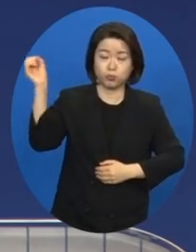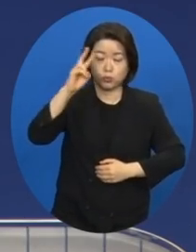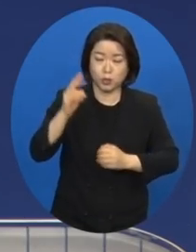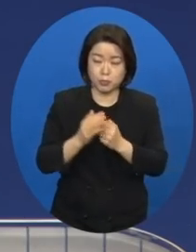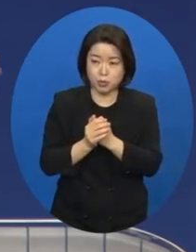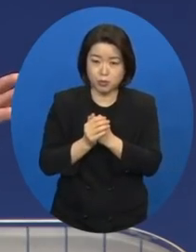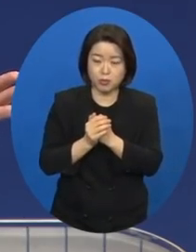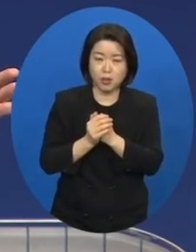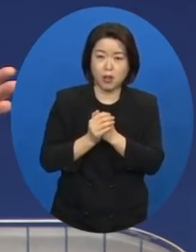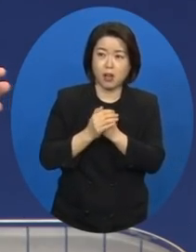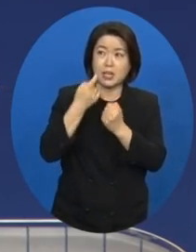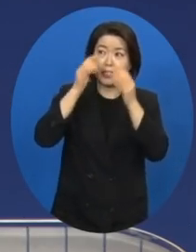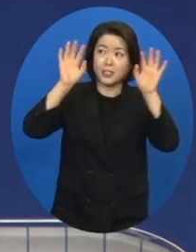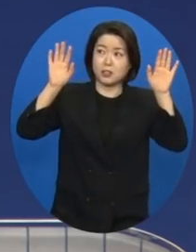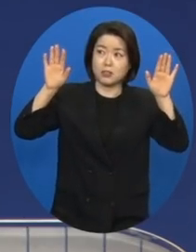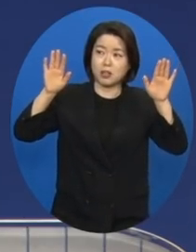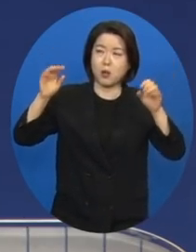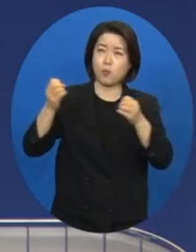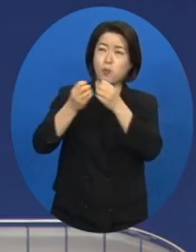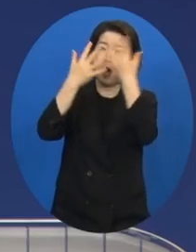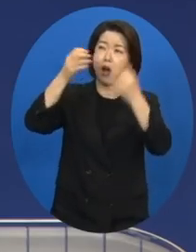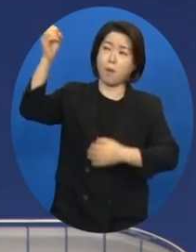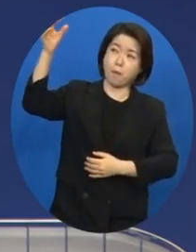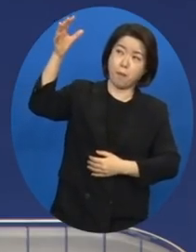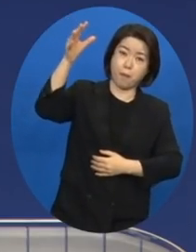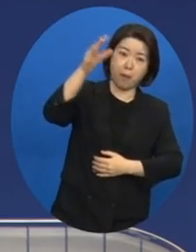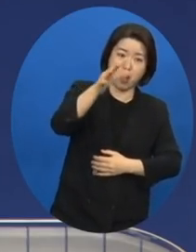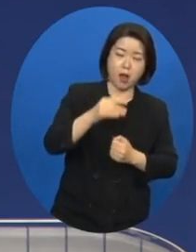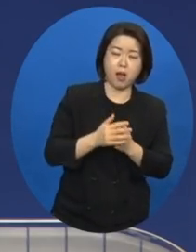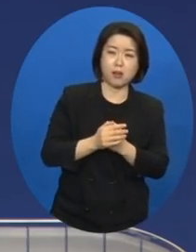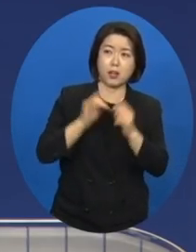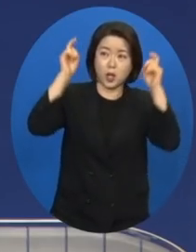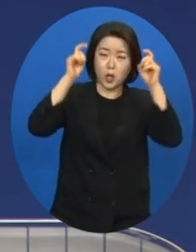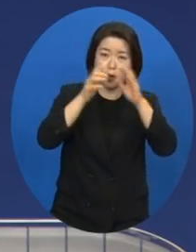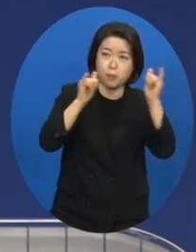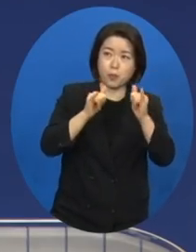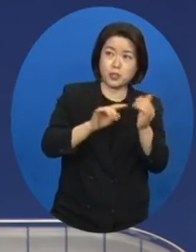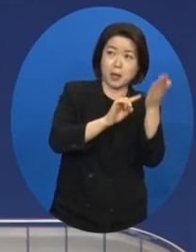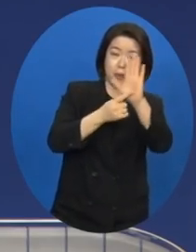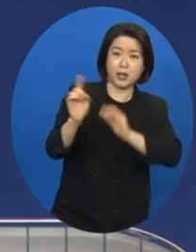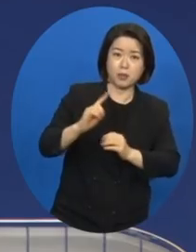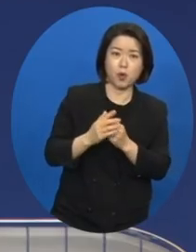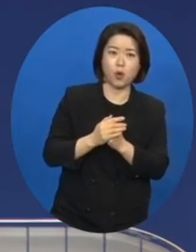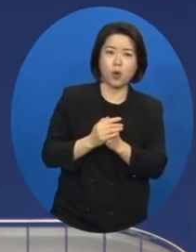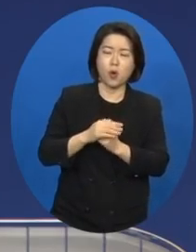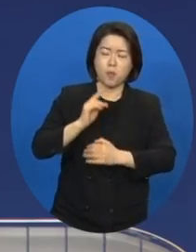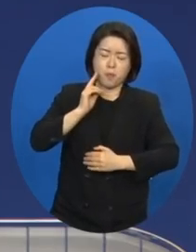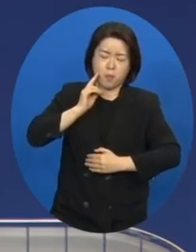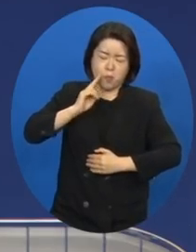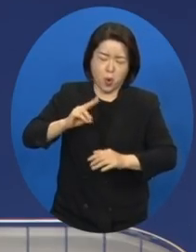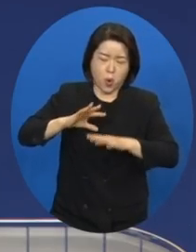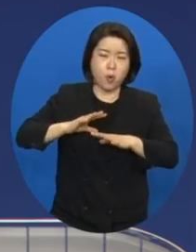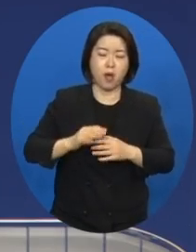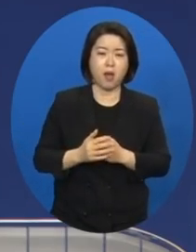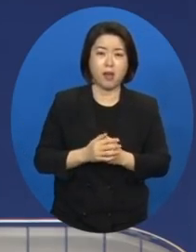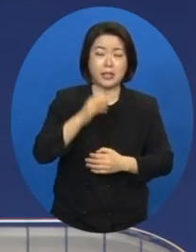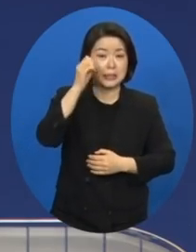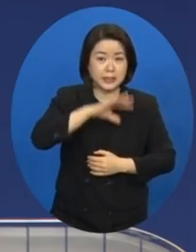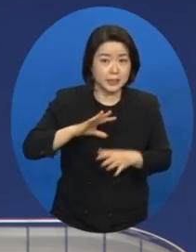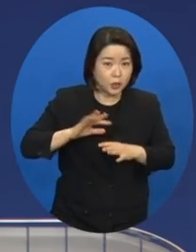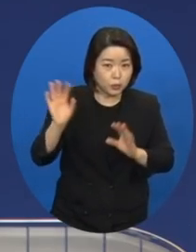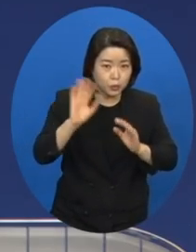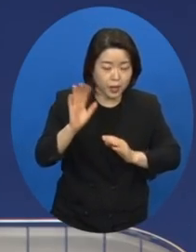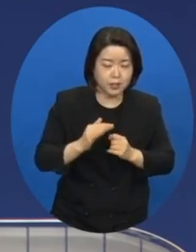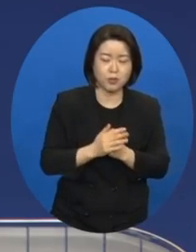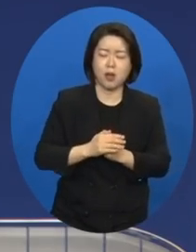두루 비추면서 등장을 하니까 이 목자들이 어떻게 반응을 했냐면 9절에 몹시 두려워했다. 그냥 두려운 것도 아니고요.